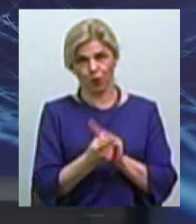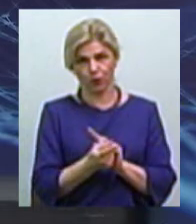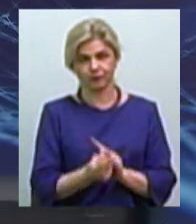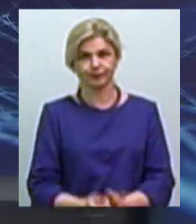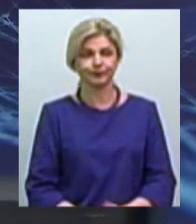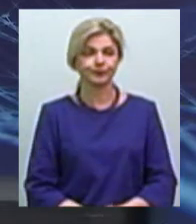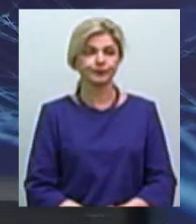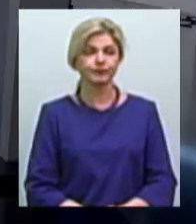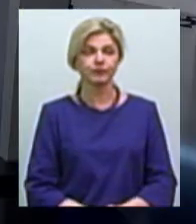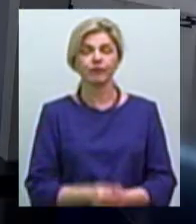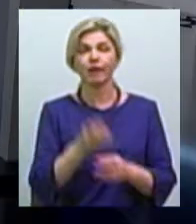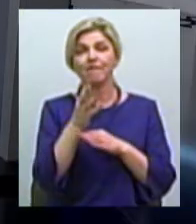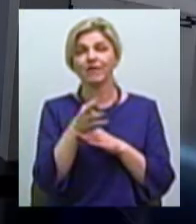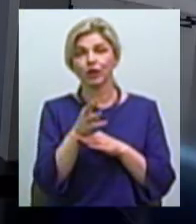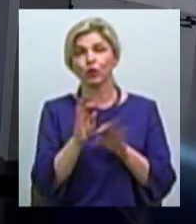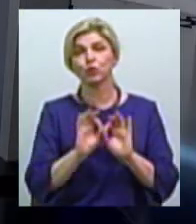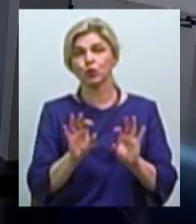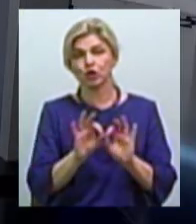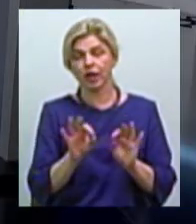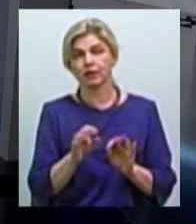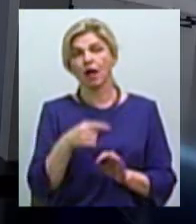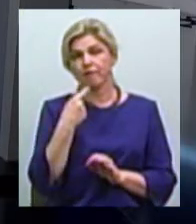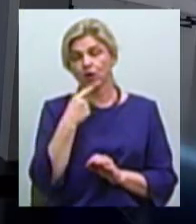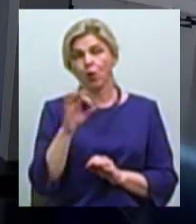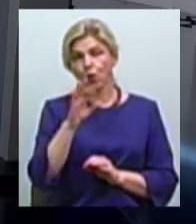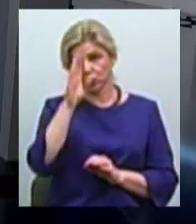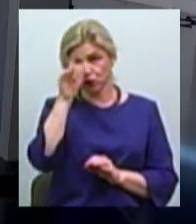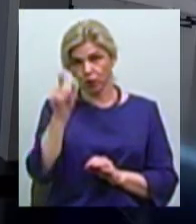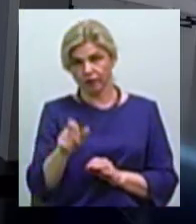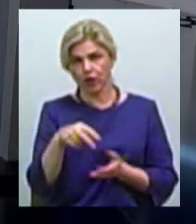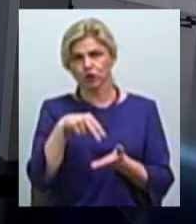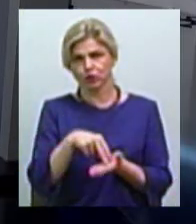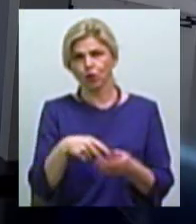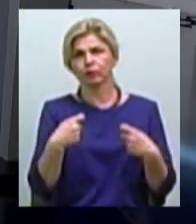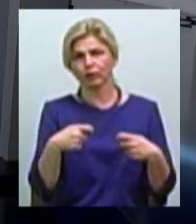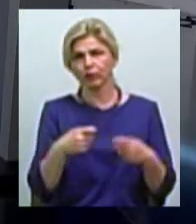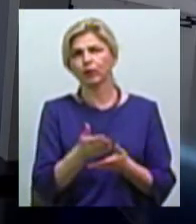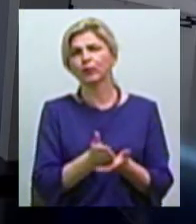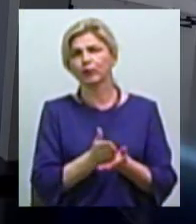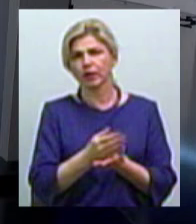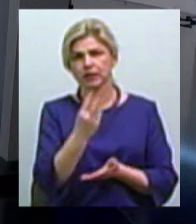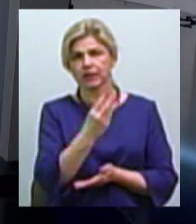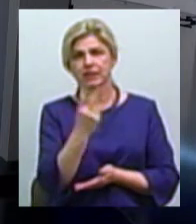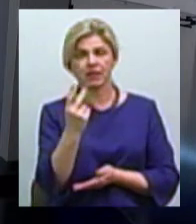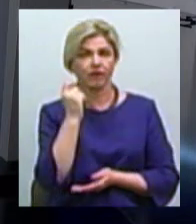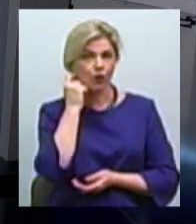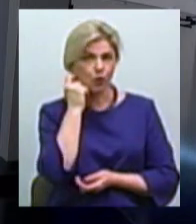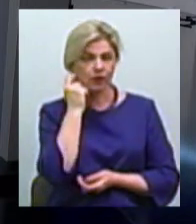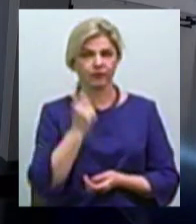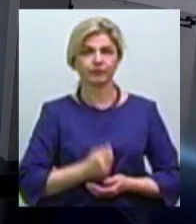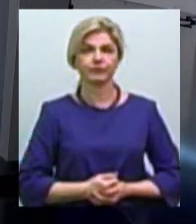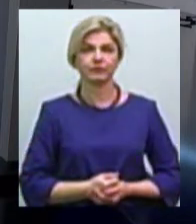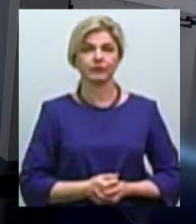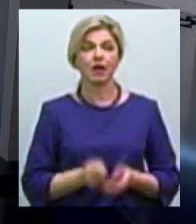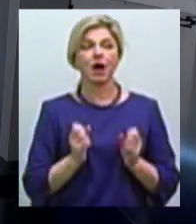У відеосюжеті розповідалось про чоловіка, який торгує на одному місці протягом 32 років.